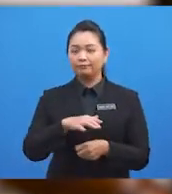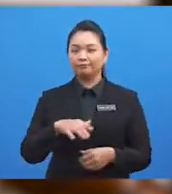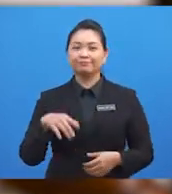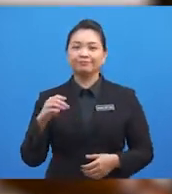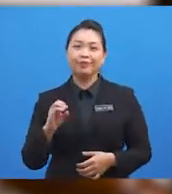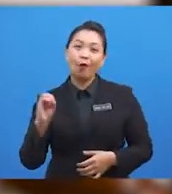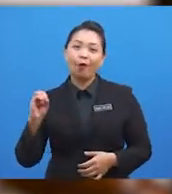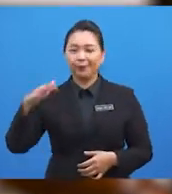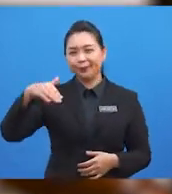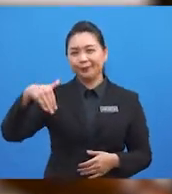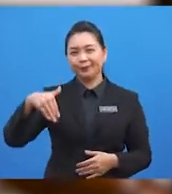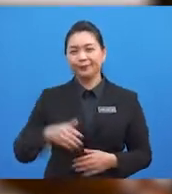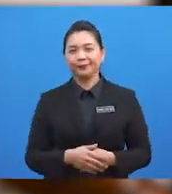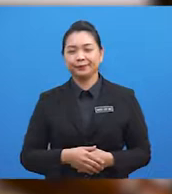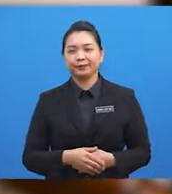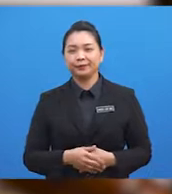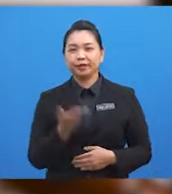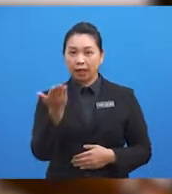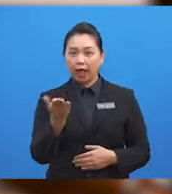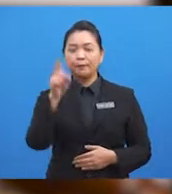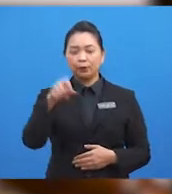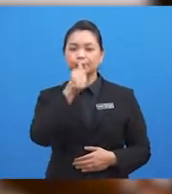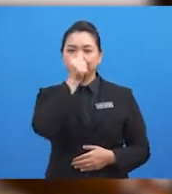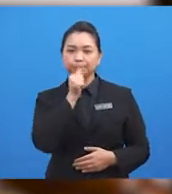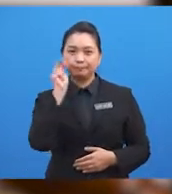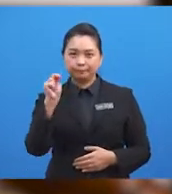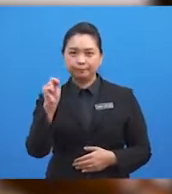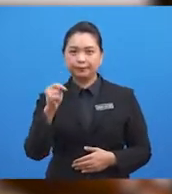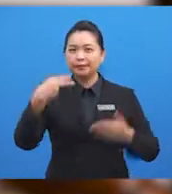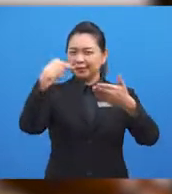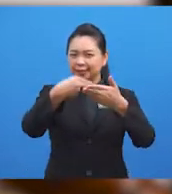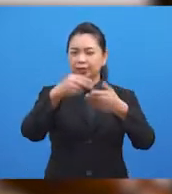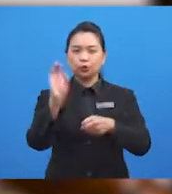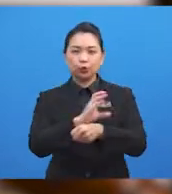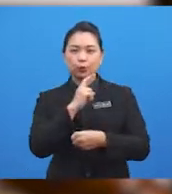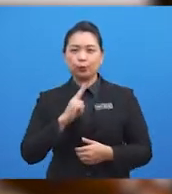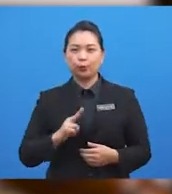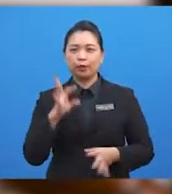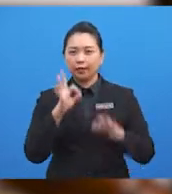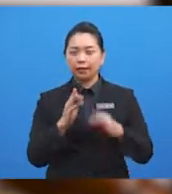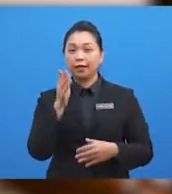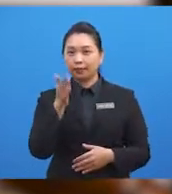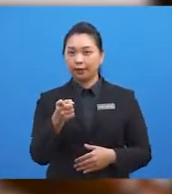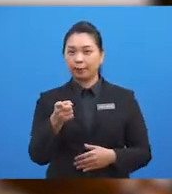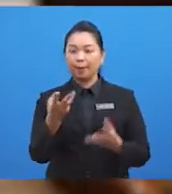Oh, belum. Nampaknya kamu perlu bersabar nanti sehingga cukup umur jika kamu